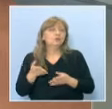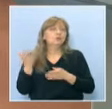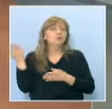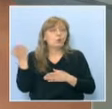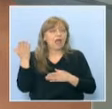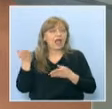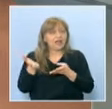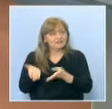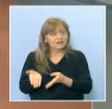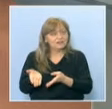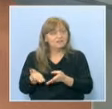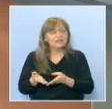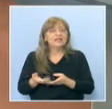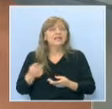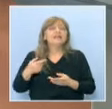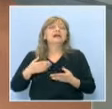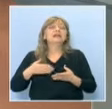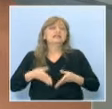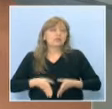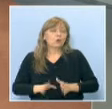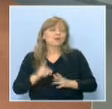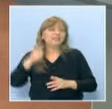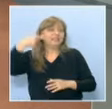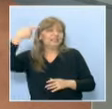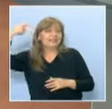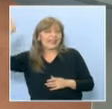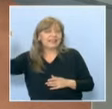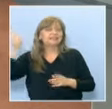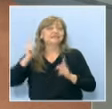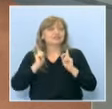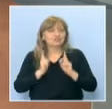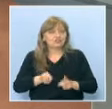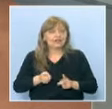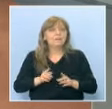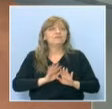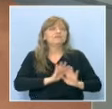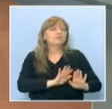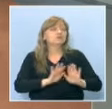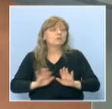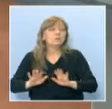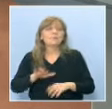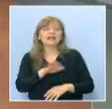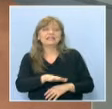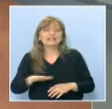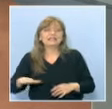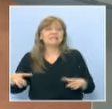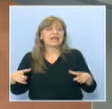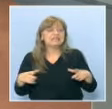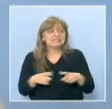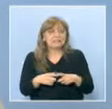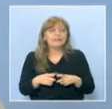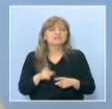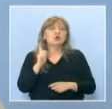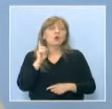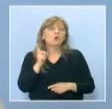тогава се възроди тази идея, че трябва да се подпомагат деца, семейства, чието възможности